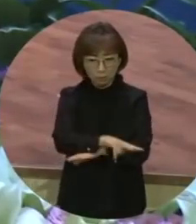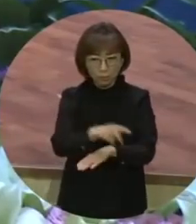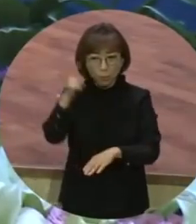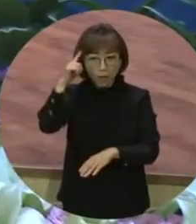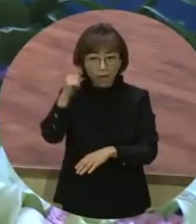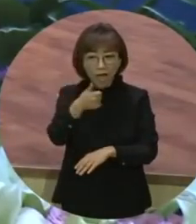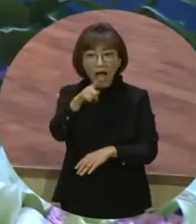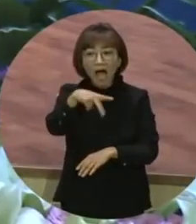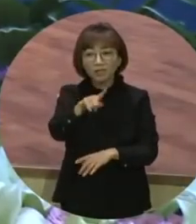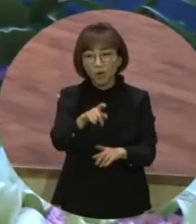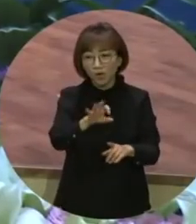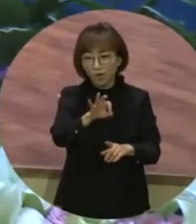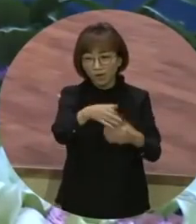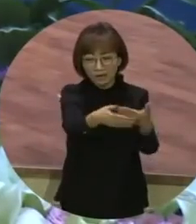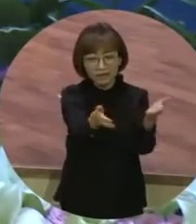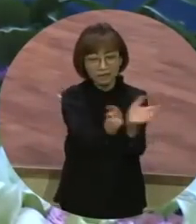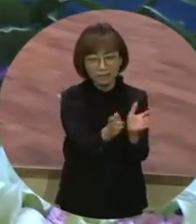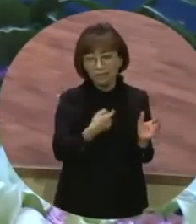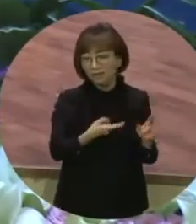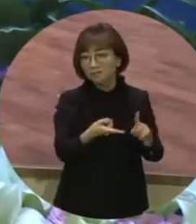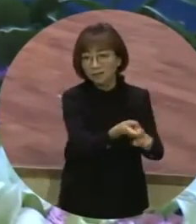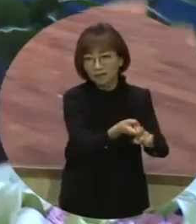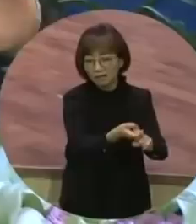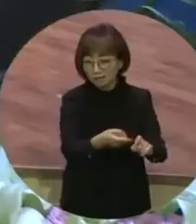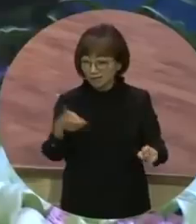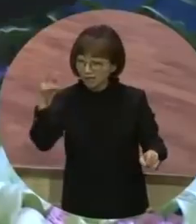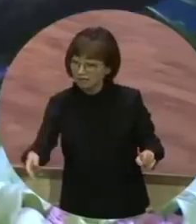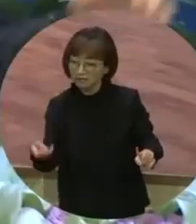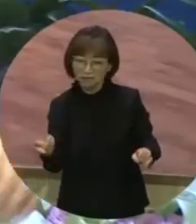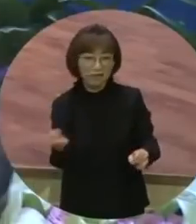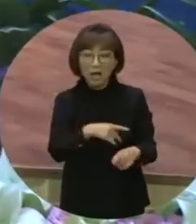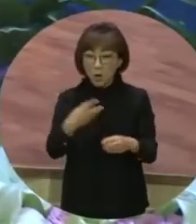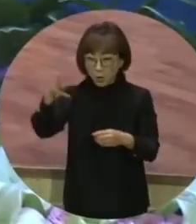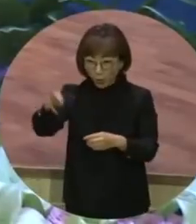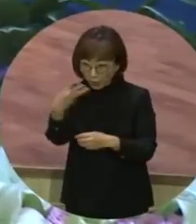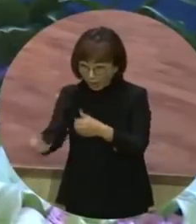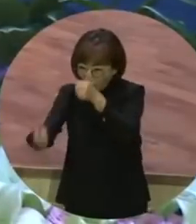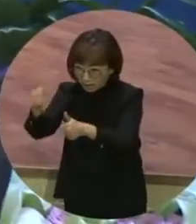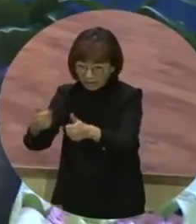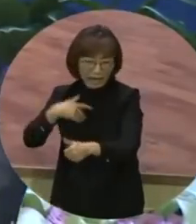하승이만 보는 거야. 하승이만 완전히 바뀐 거예요. 내 롯데 보지도 않습니다.